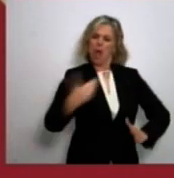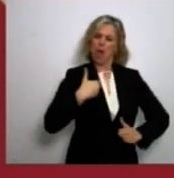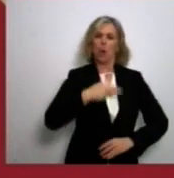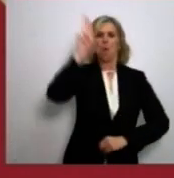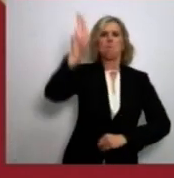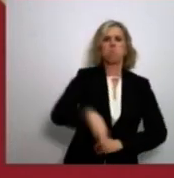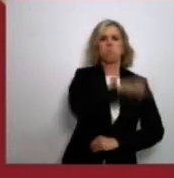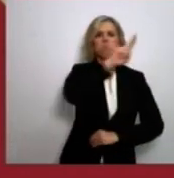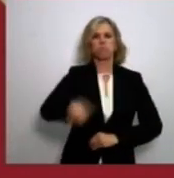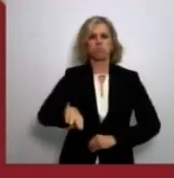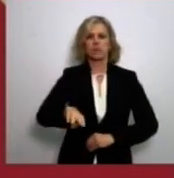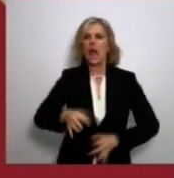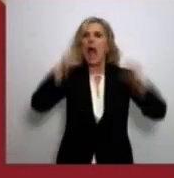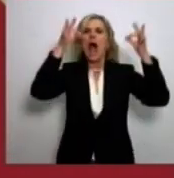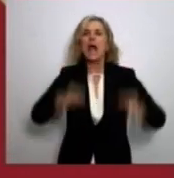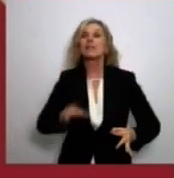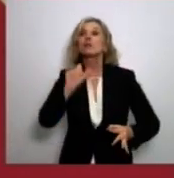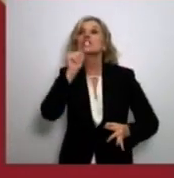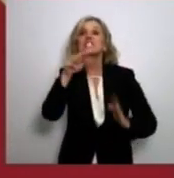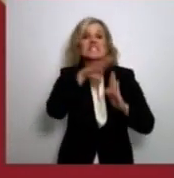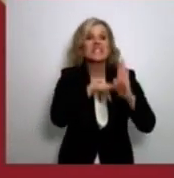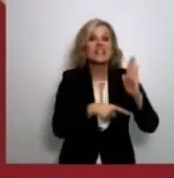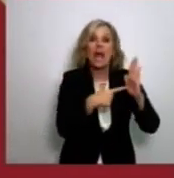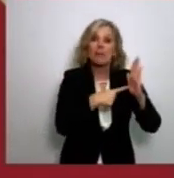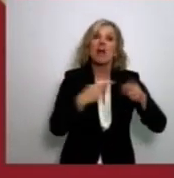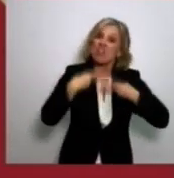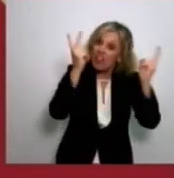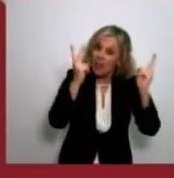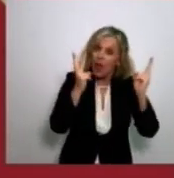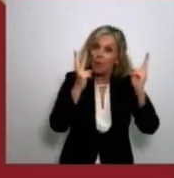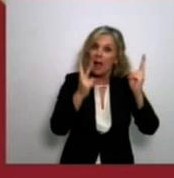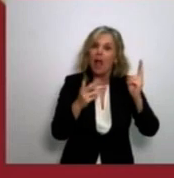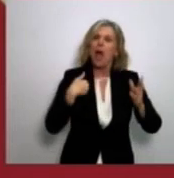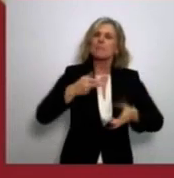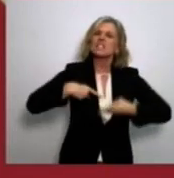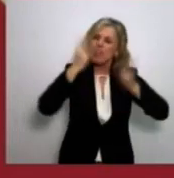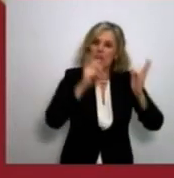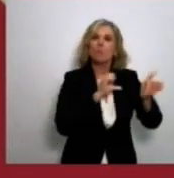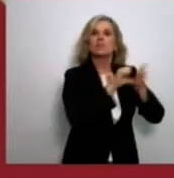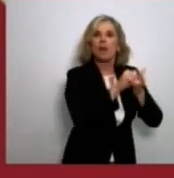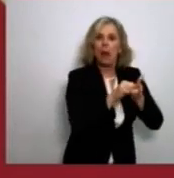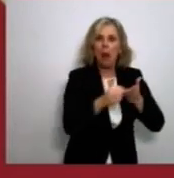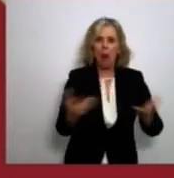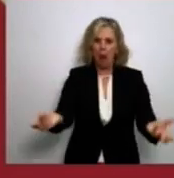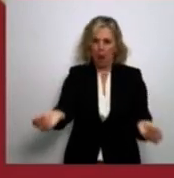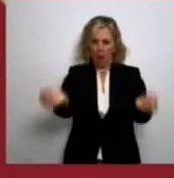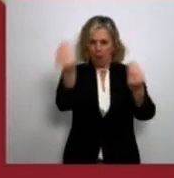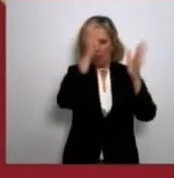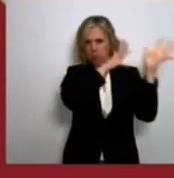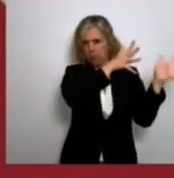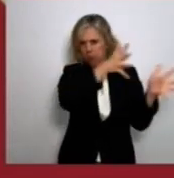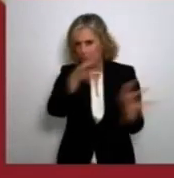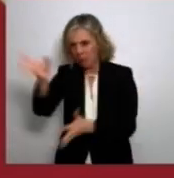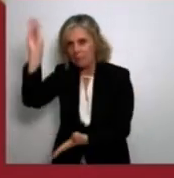να εφαρμόσουν το Σύνταγμα και όχι να το αποκρύπτουν και να κοροϊδεύουν τον κόσμο. Αν λοιπόν